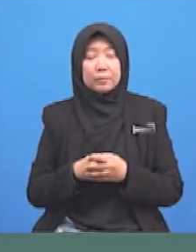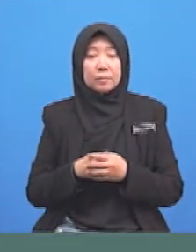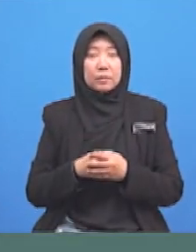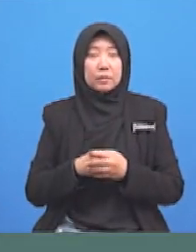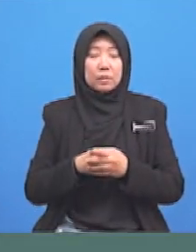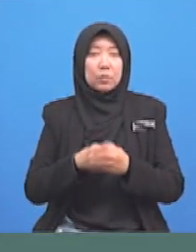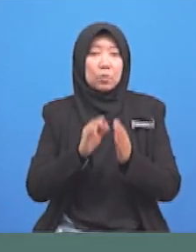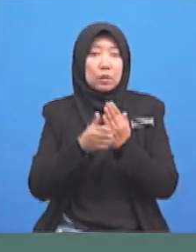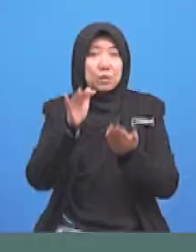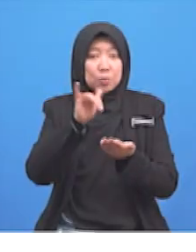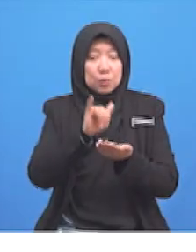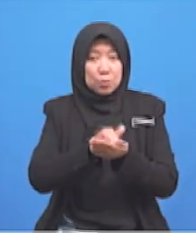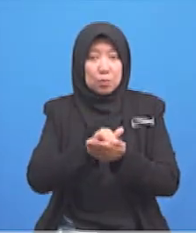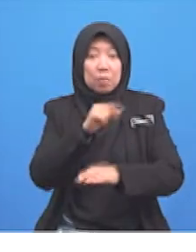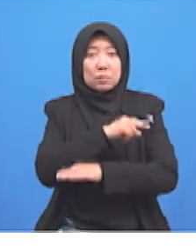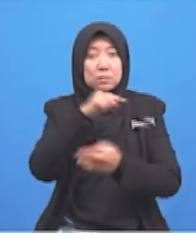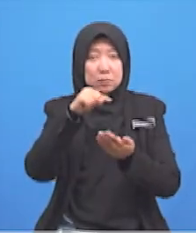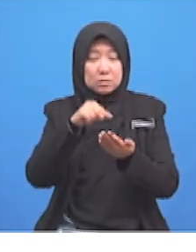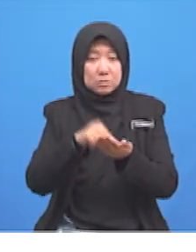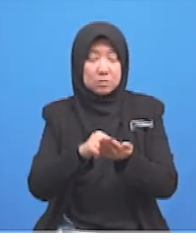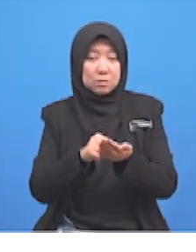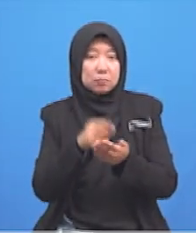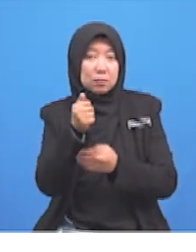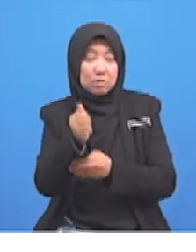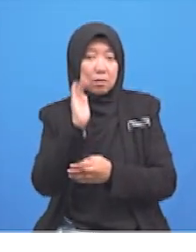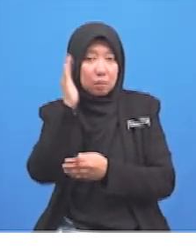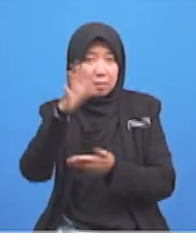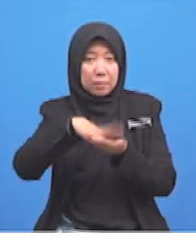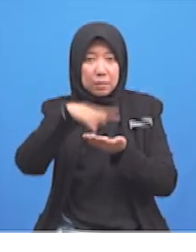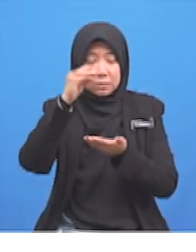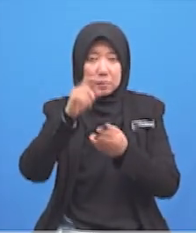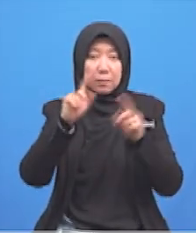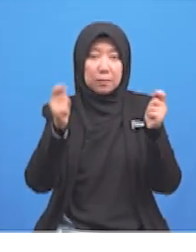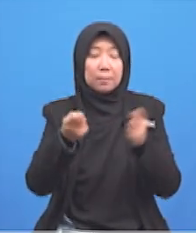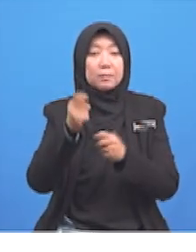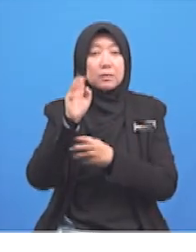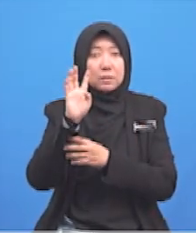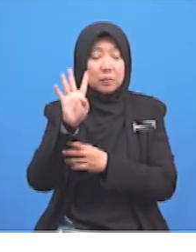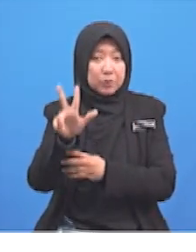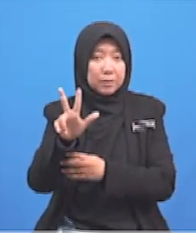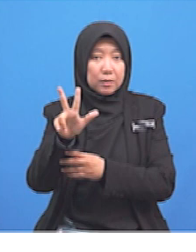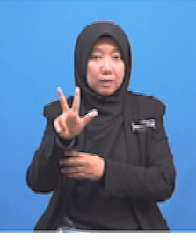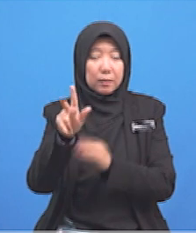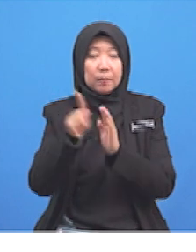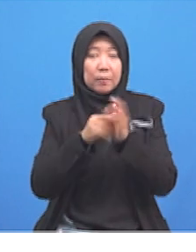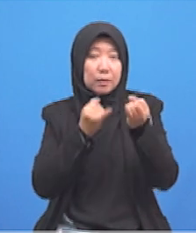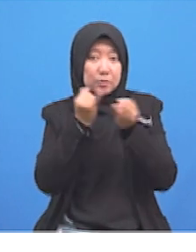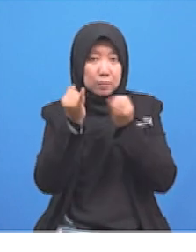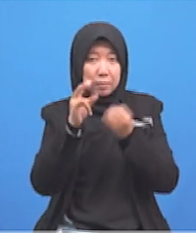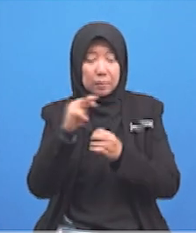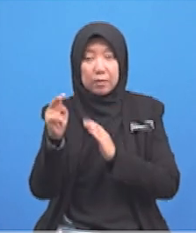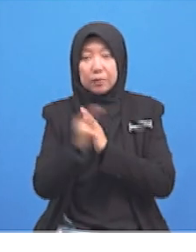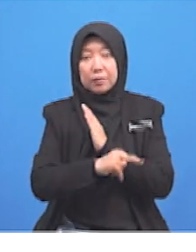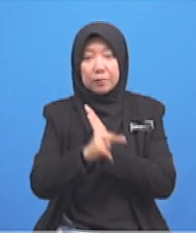itu, pada hari ini kamu akan mempelajari bab 3 pentadbiran negeri-negeri Melayu Bersekutu